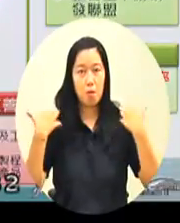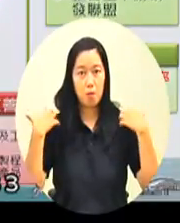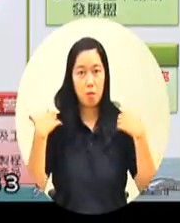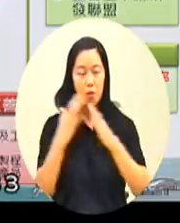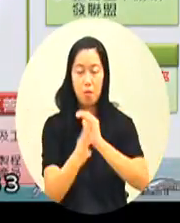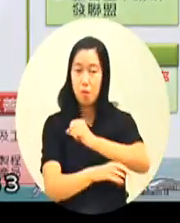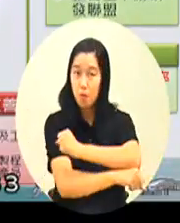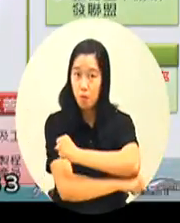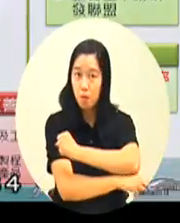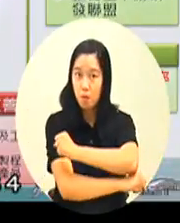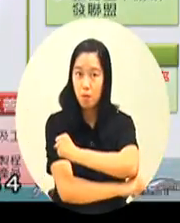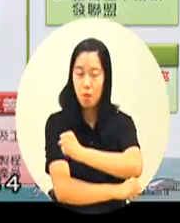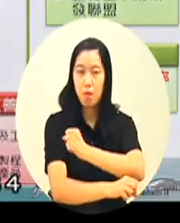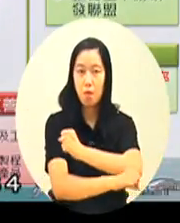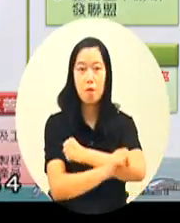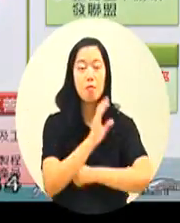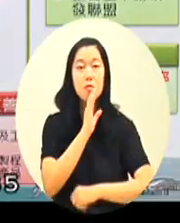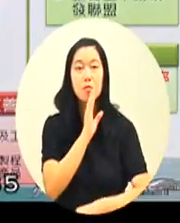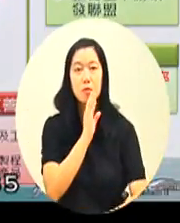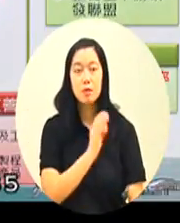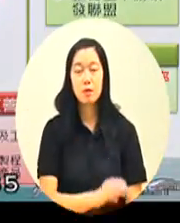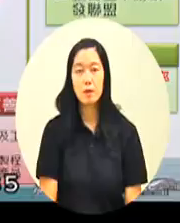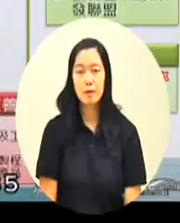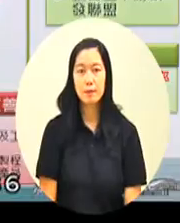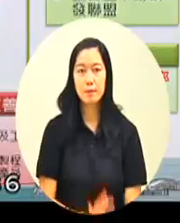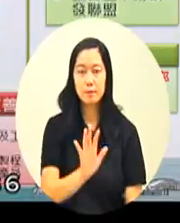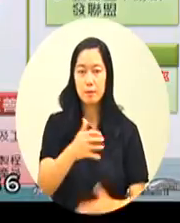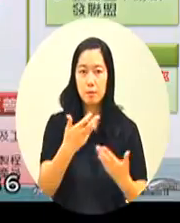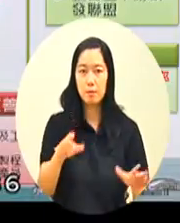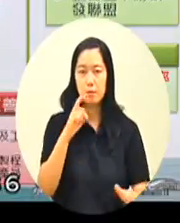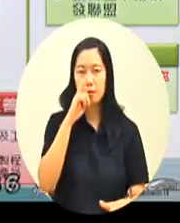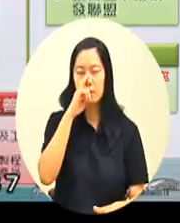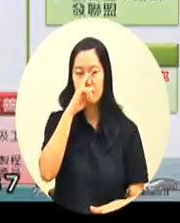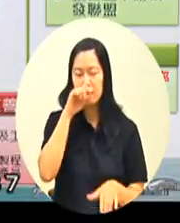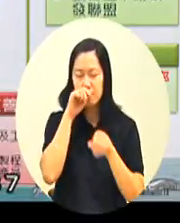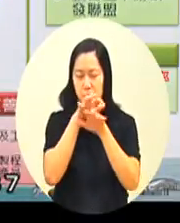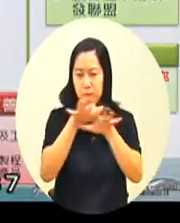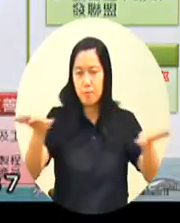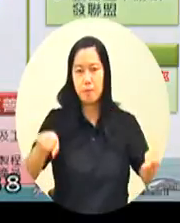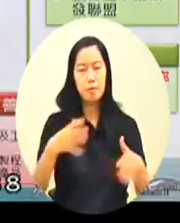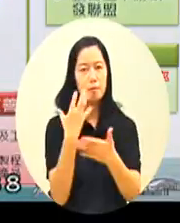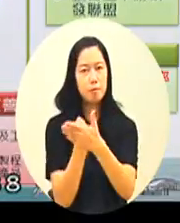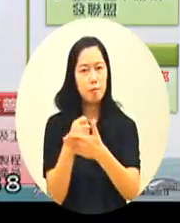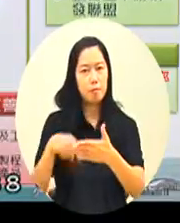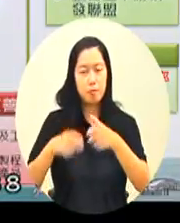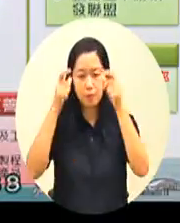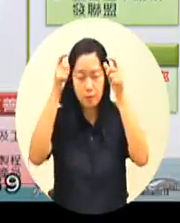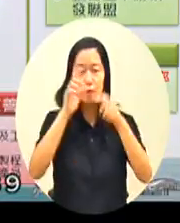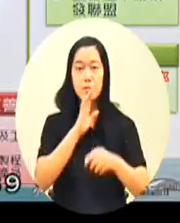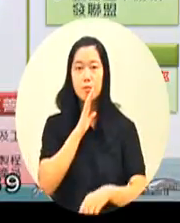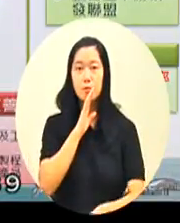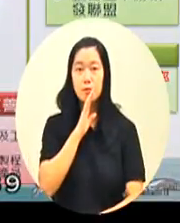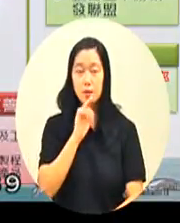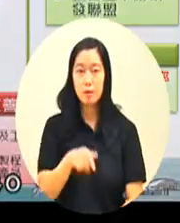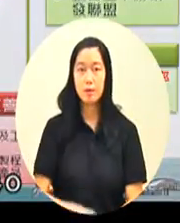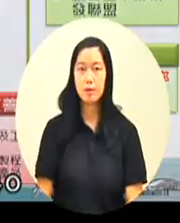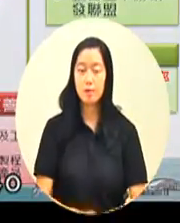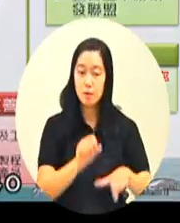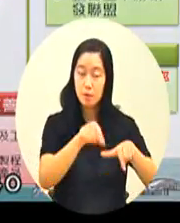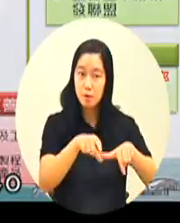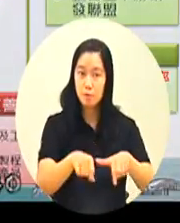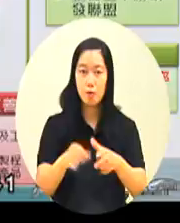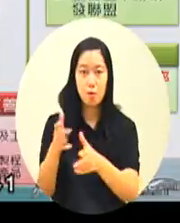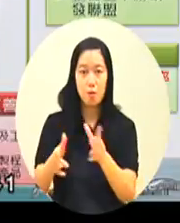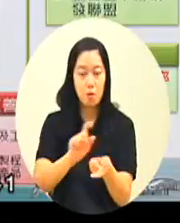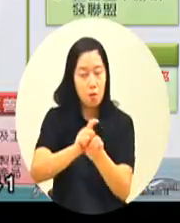业，那有很多的污染等等留在高雄市，那经过产业的转型，我们跟发